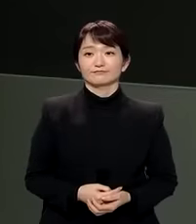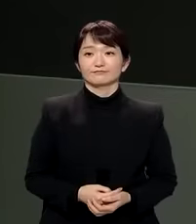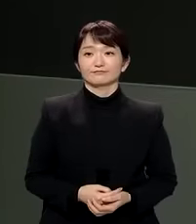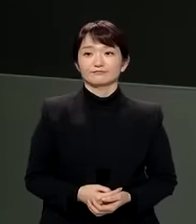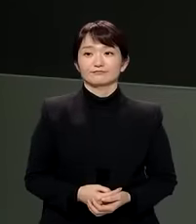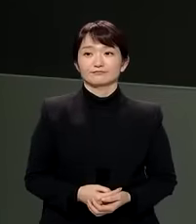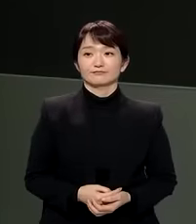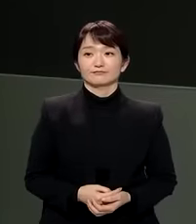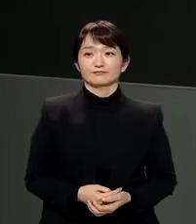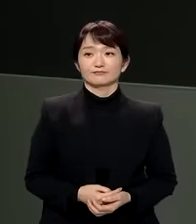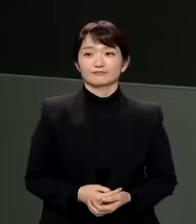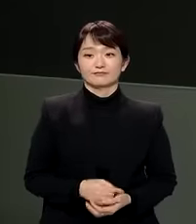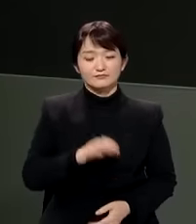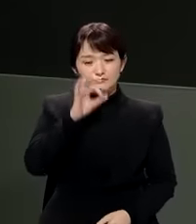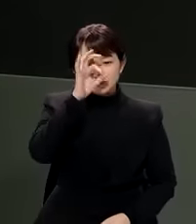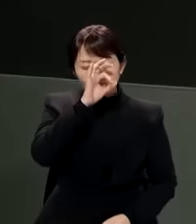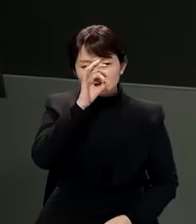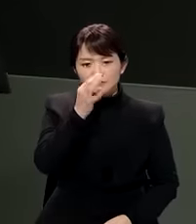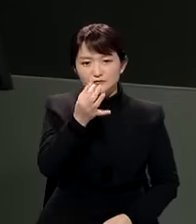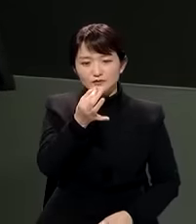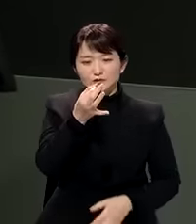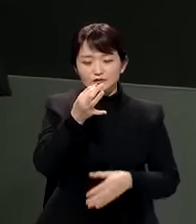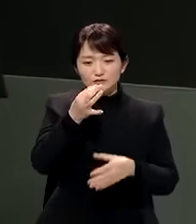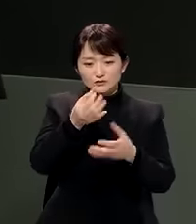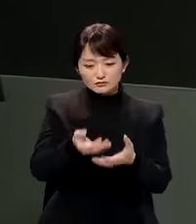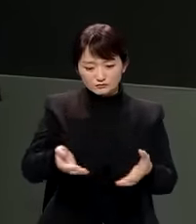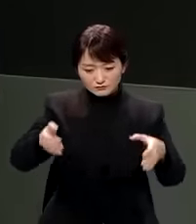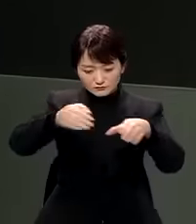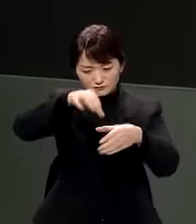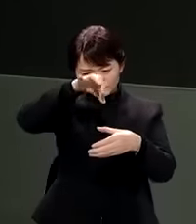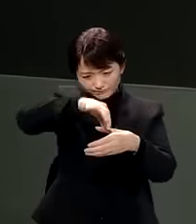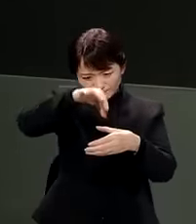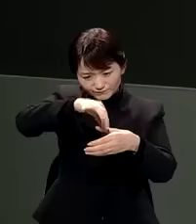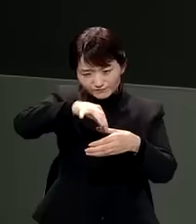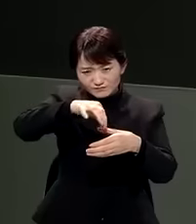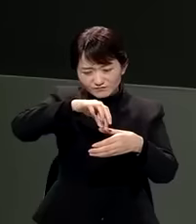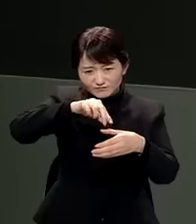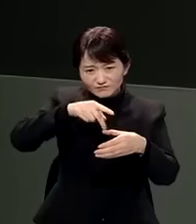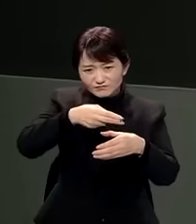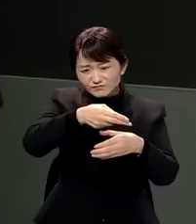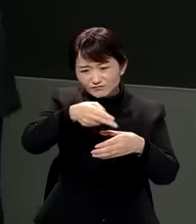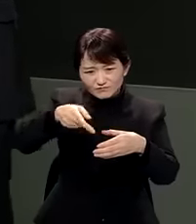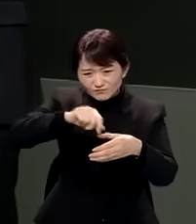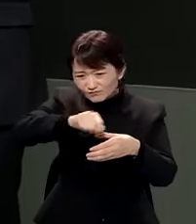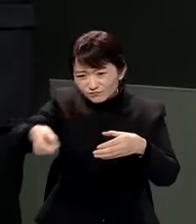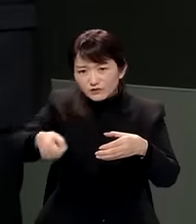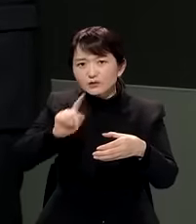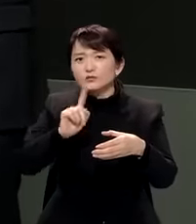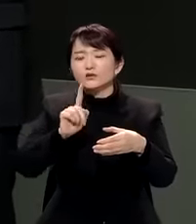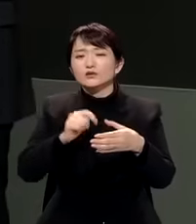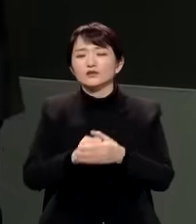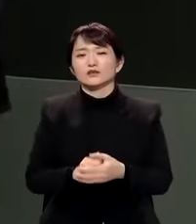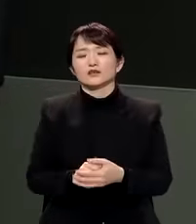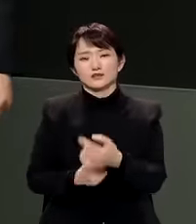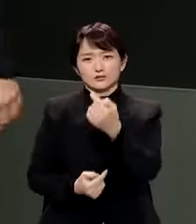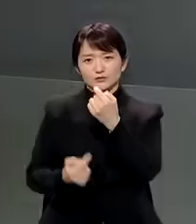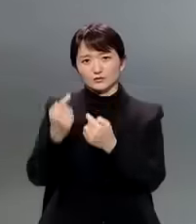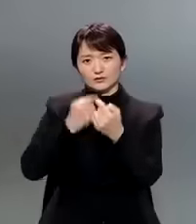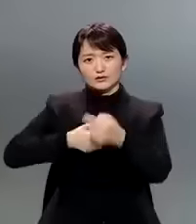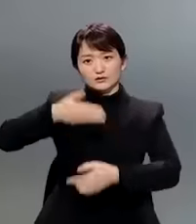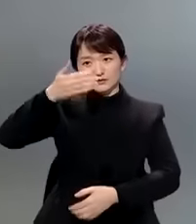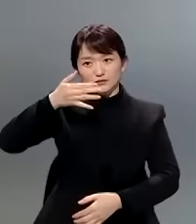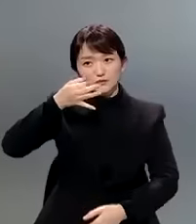달려보죠 훼손된 퇴지 저금통입니다 가족께서 제보해 주신 사건으로 시작합니다 영상 만나